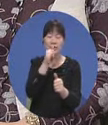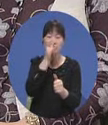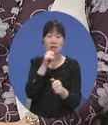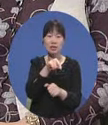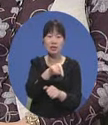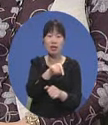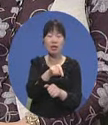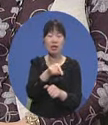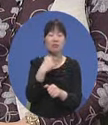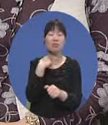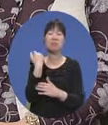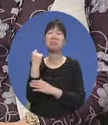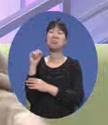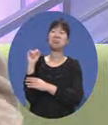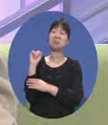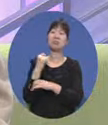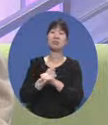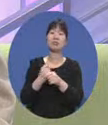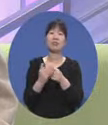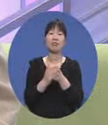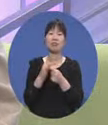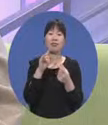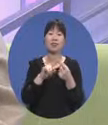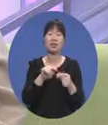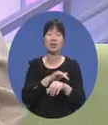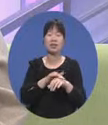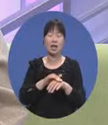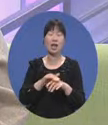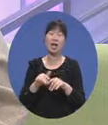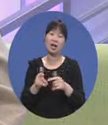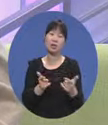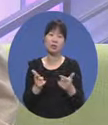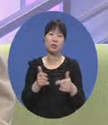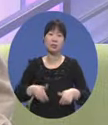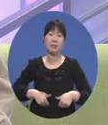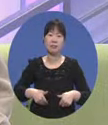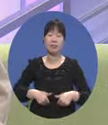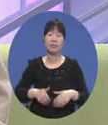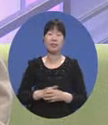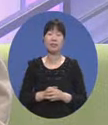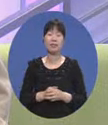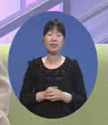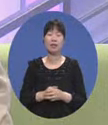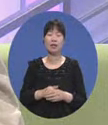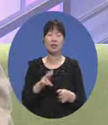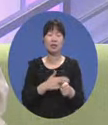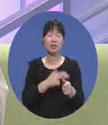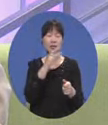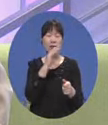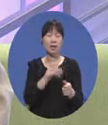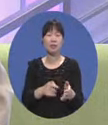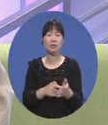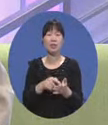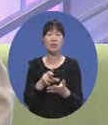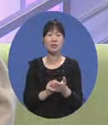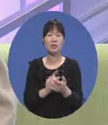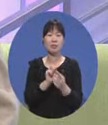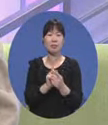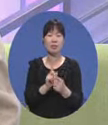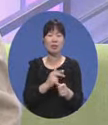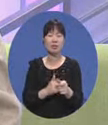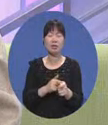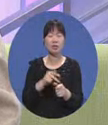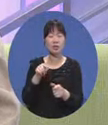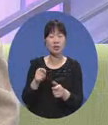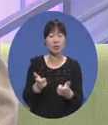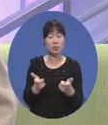하면 얘네들이 등을 돌려버리기 때문에 사실 이걸 잘 대하셔야 돼요. 네. 근데 일선에서 보면 너무나 이제 급박한 문제가 생기면 선생님들이 그런 걸